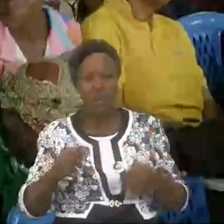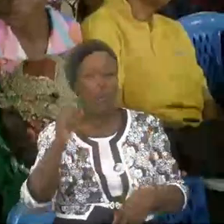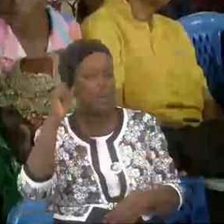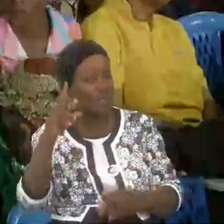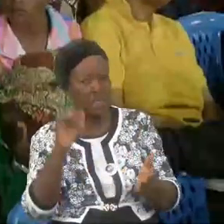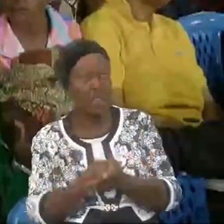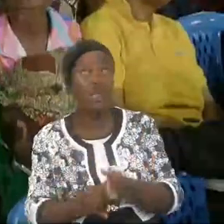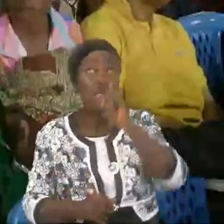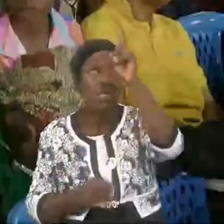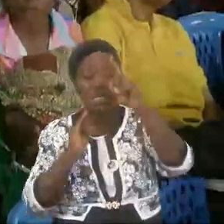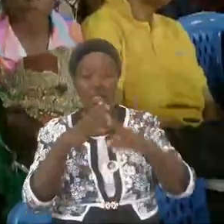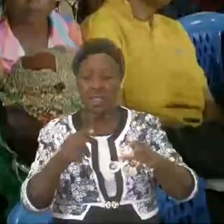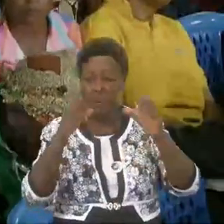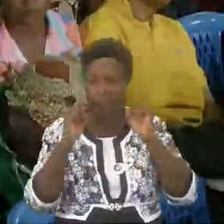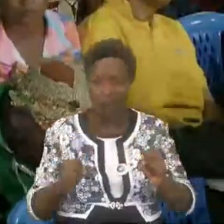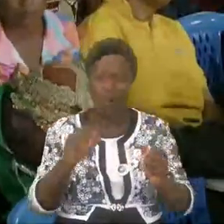qu'il est la puissance